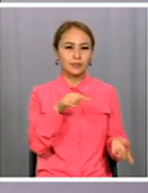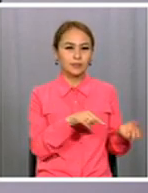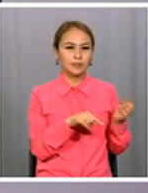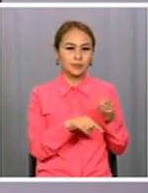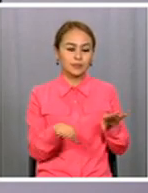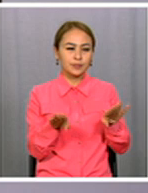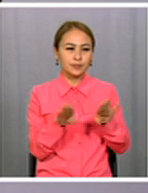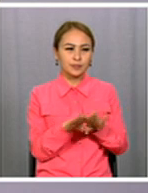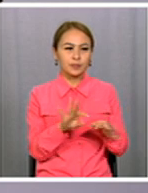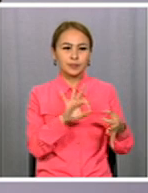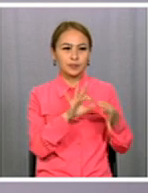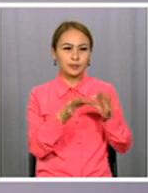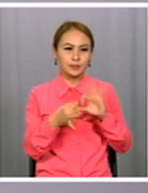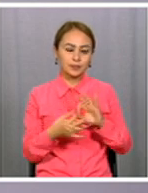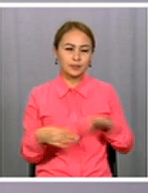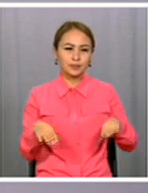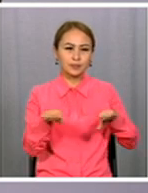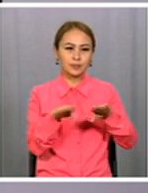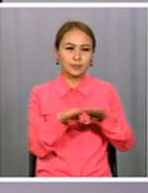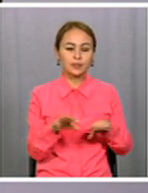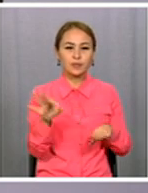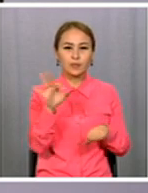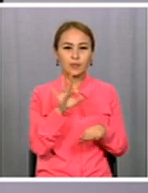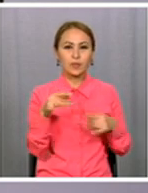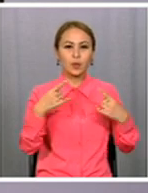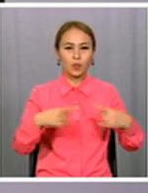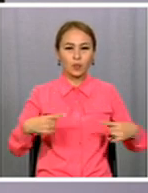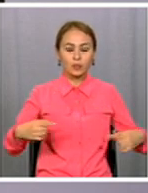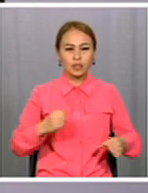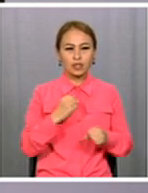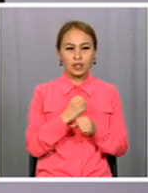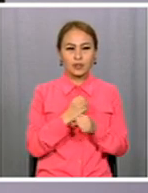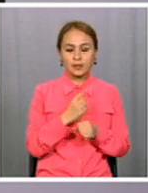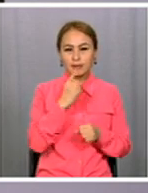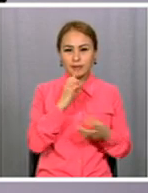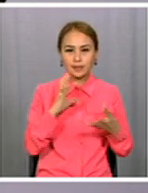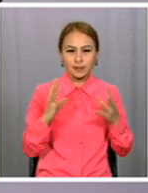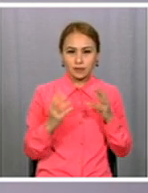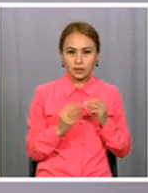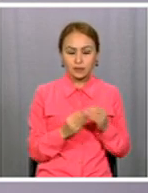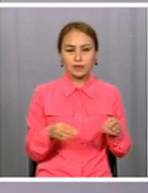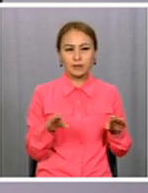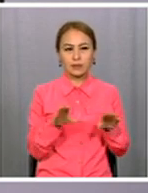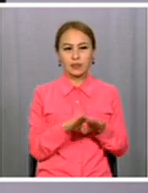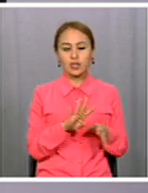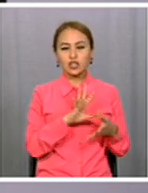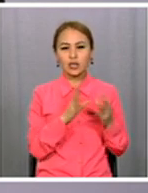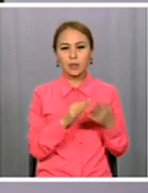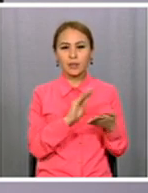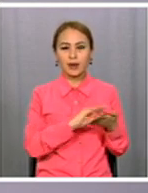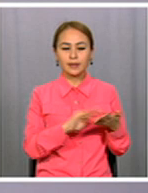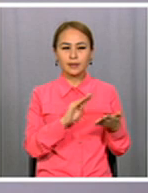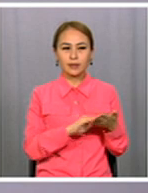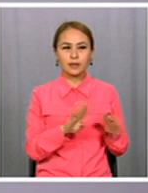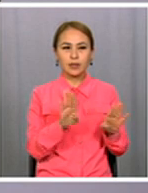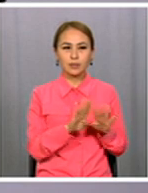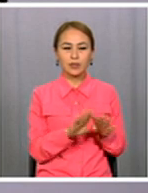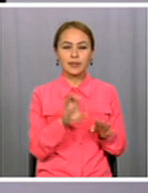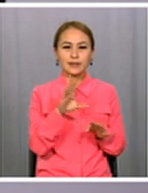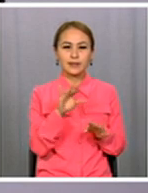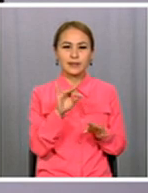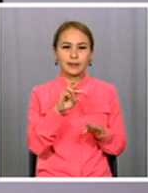мен композициясынан, бейнелі образдар жазайтын тілдік ерекшеліктерінен, жалпы айтқанда жазушының көркем